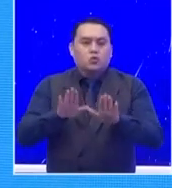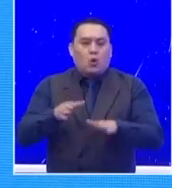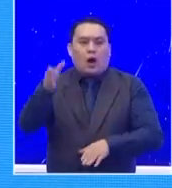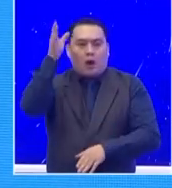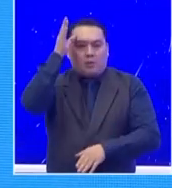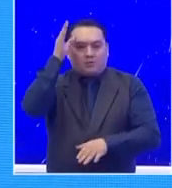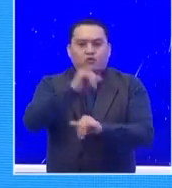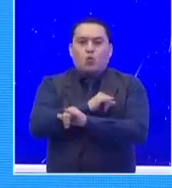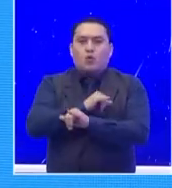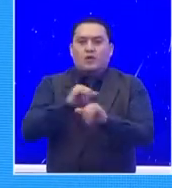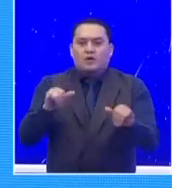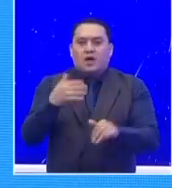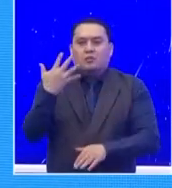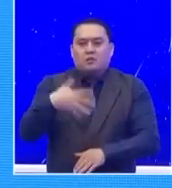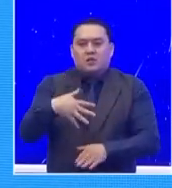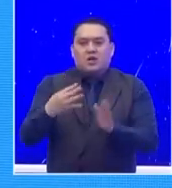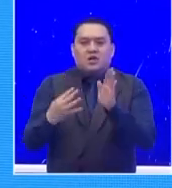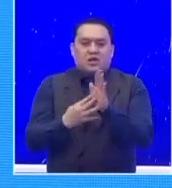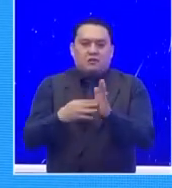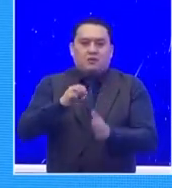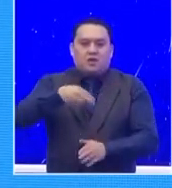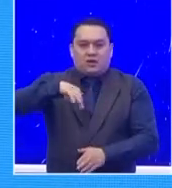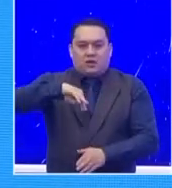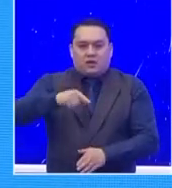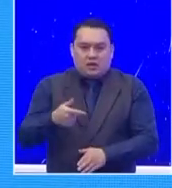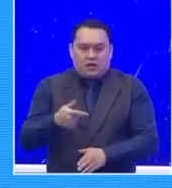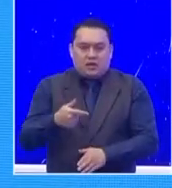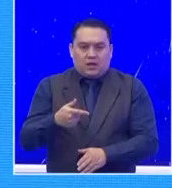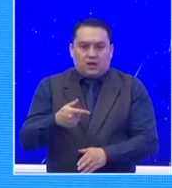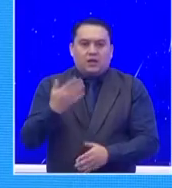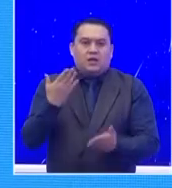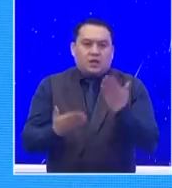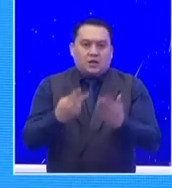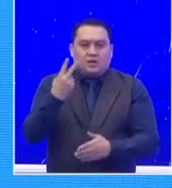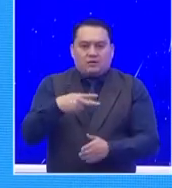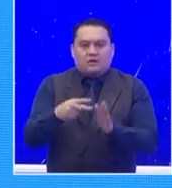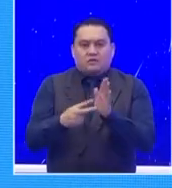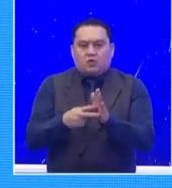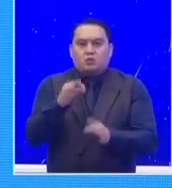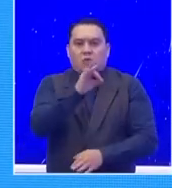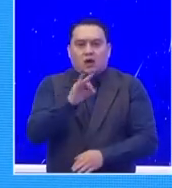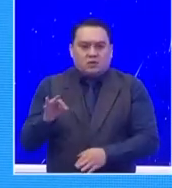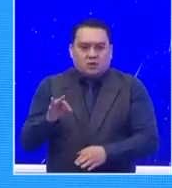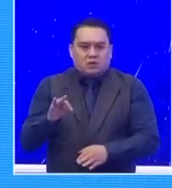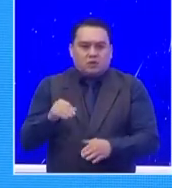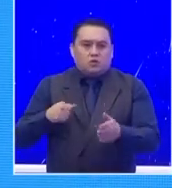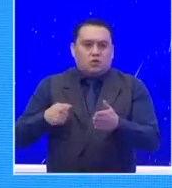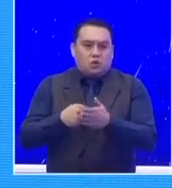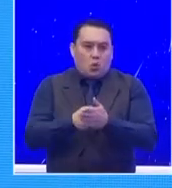образование увеличились на 59 миллиардов тенге или на 28% и достигли